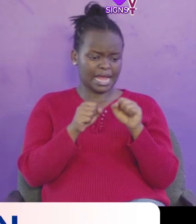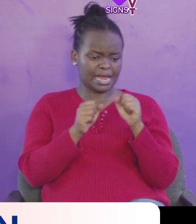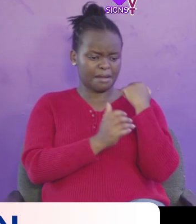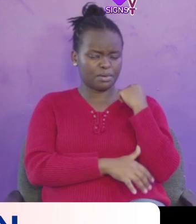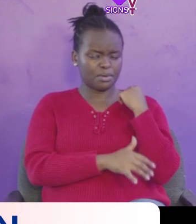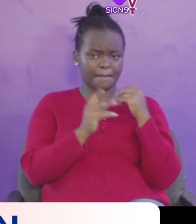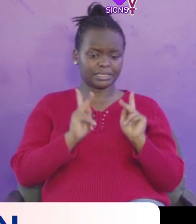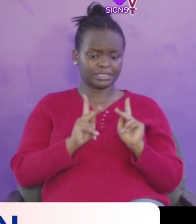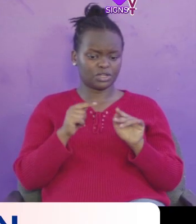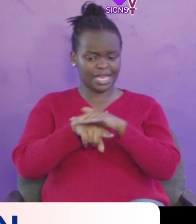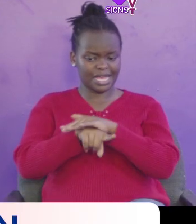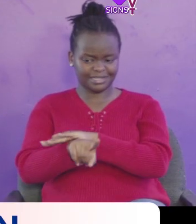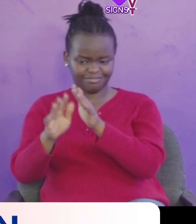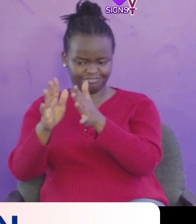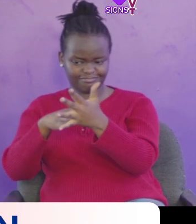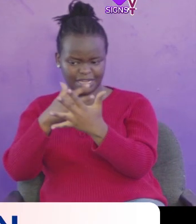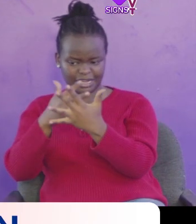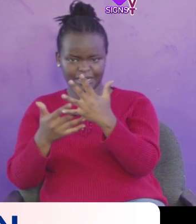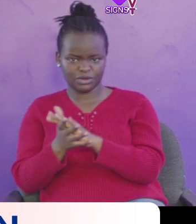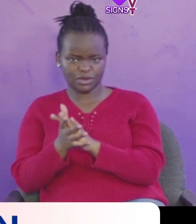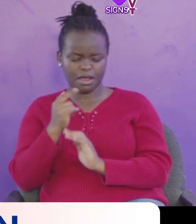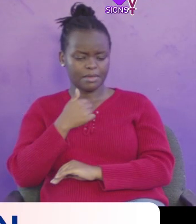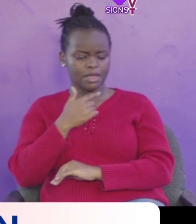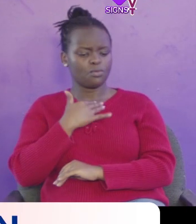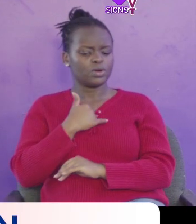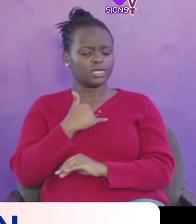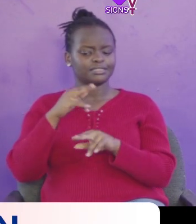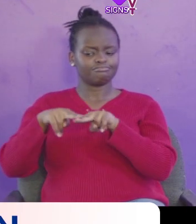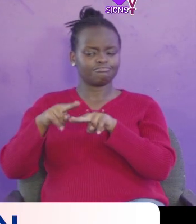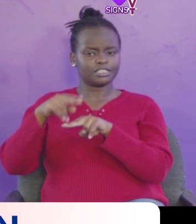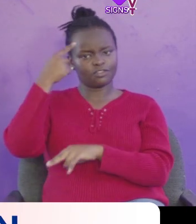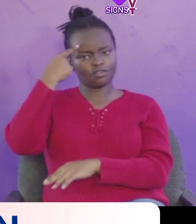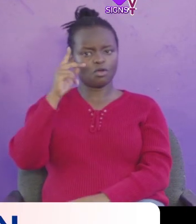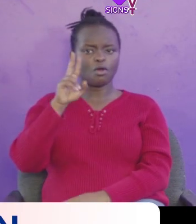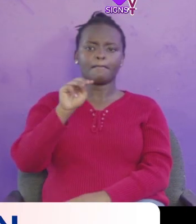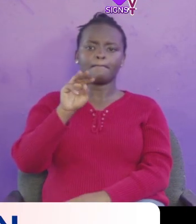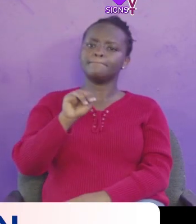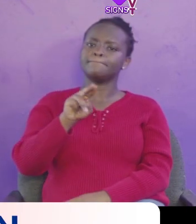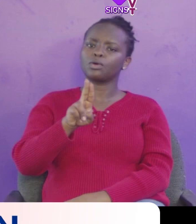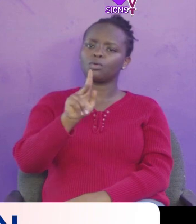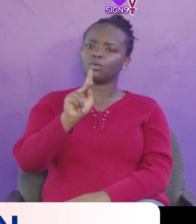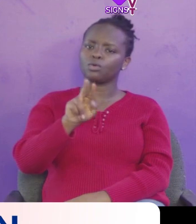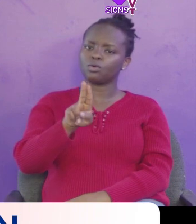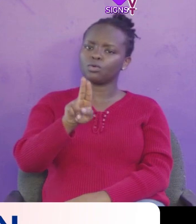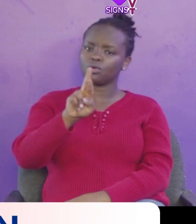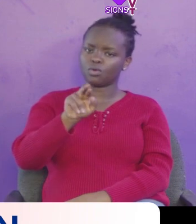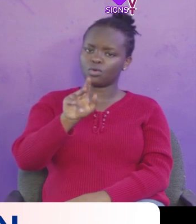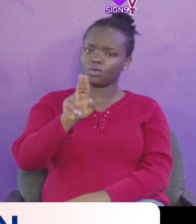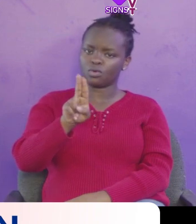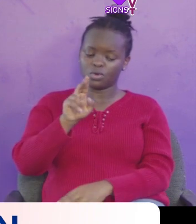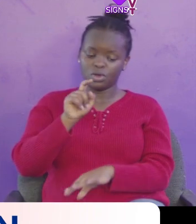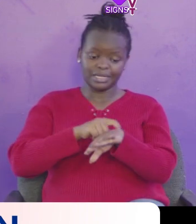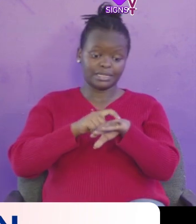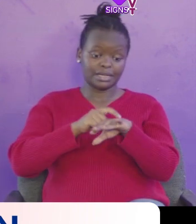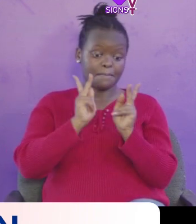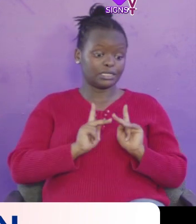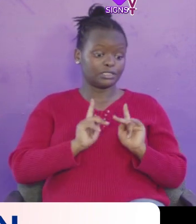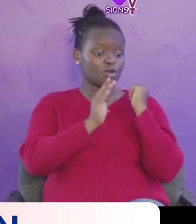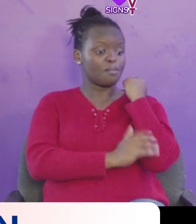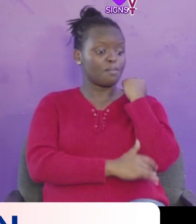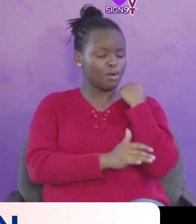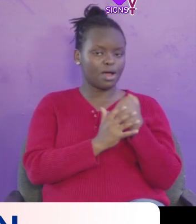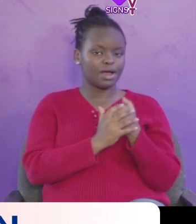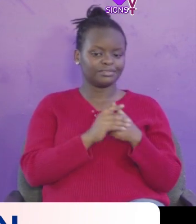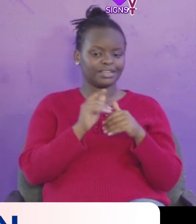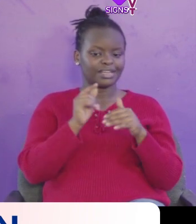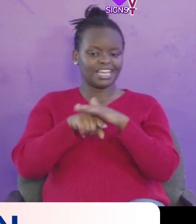hiyo network. Aseme hata mimi nataka kiti ya Mukuru. Unajua msempua akitaka kuingia kwa hiyo network. Yeah. Yeye anaingia